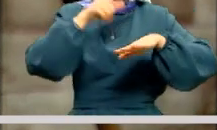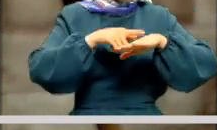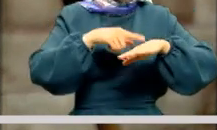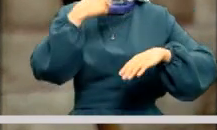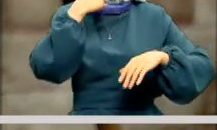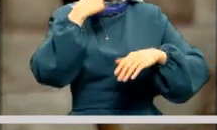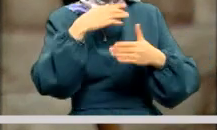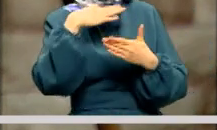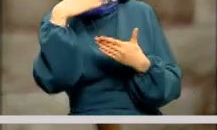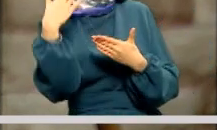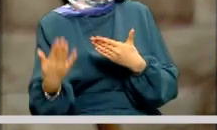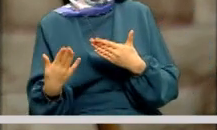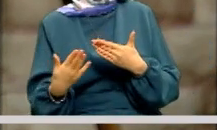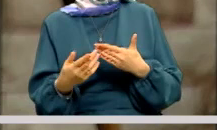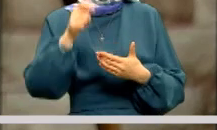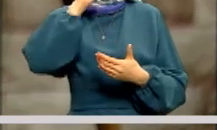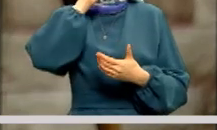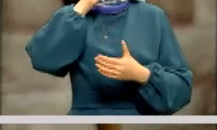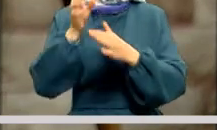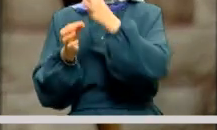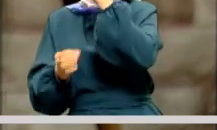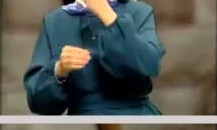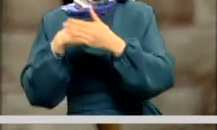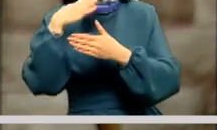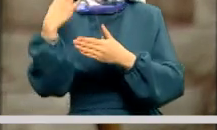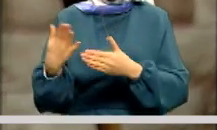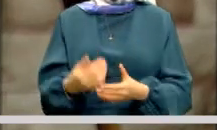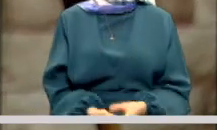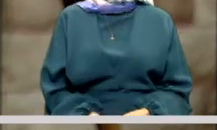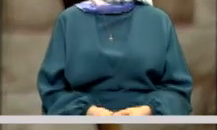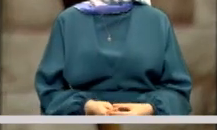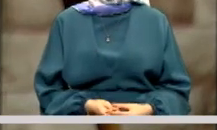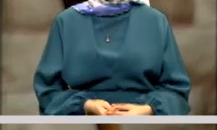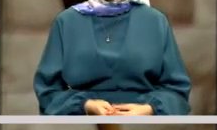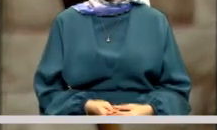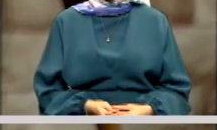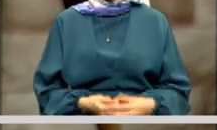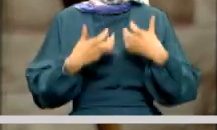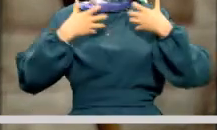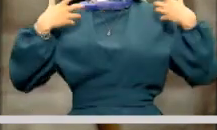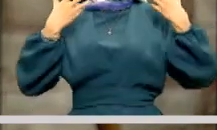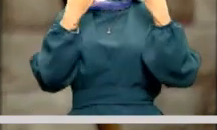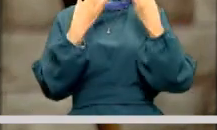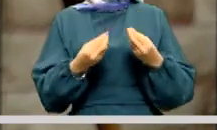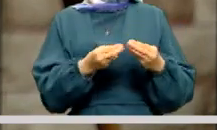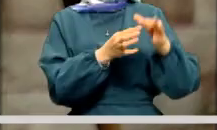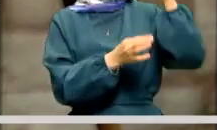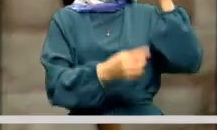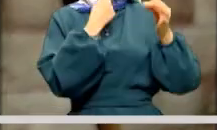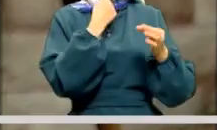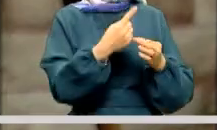başka müminlerin diğer müminlerin veya diğer insanların diyelim Emin olduğu güvende olduğu kişi demektir